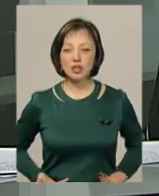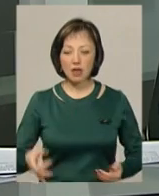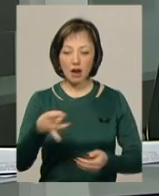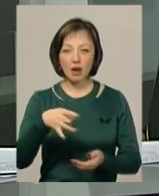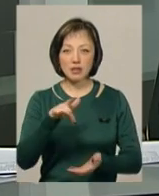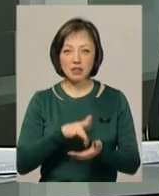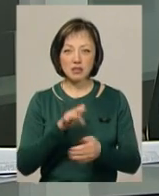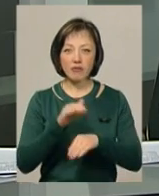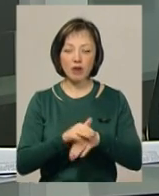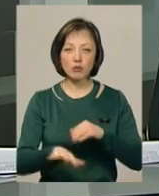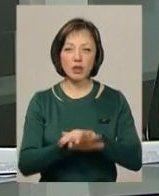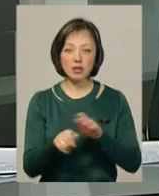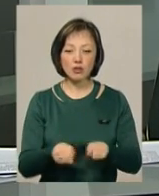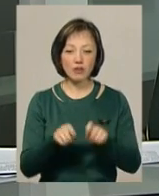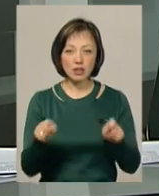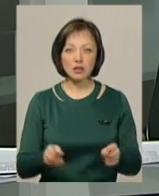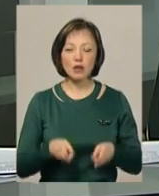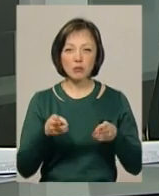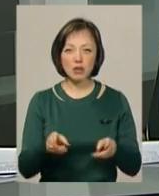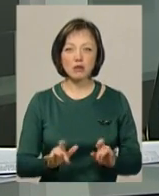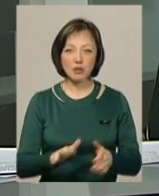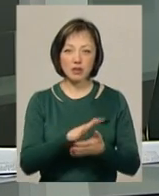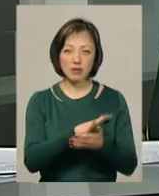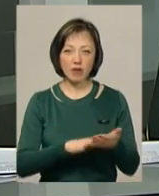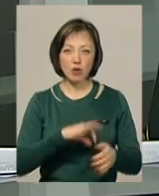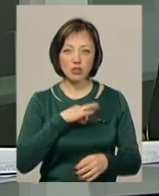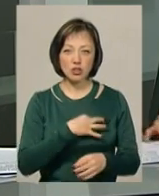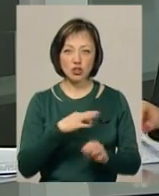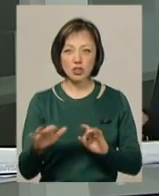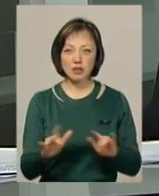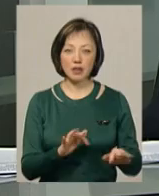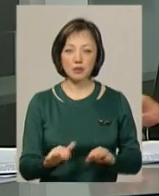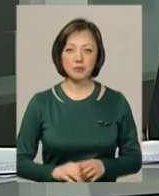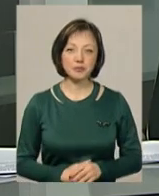райцентру. За фактом крадіжки відкрито кримінальне провадження, тривають слідчі дії.